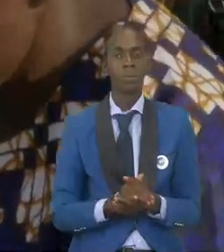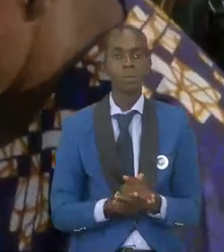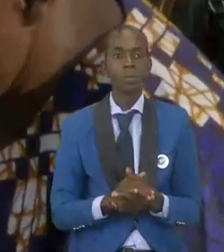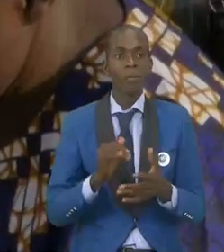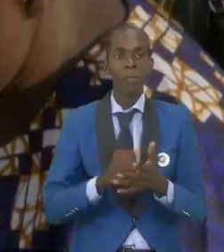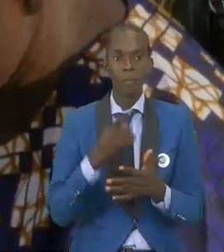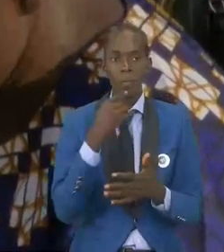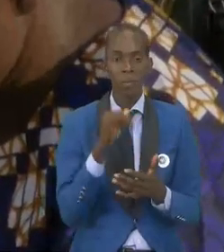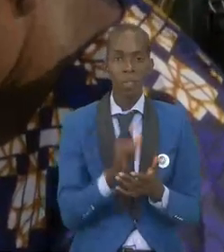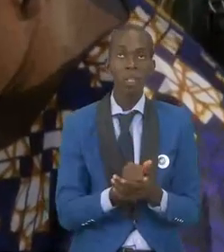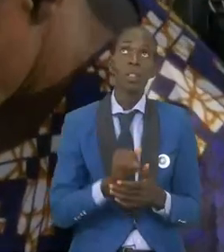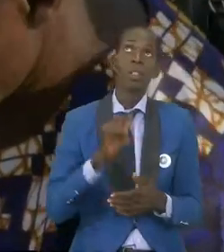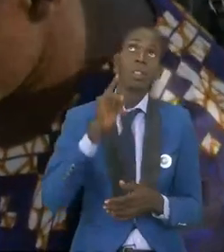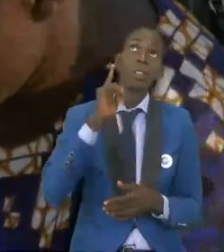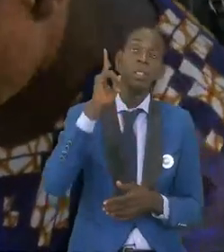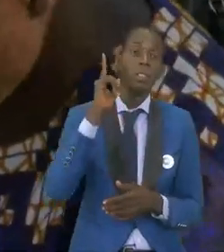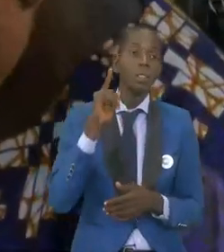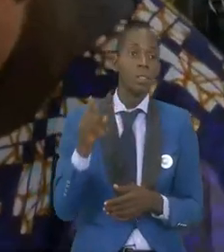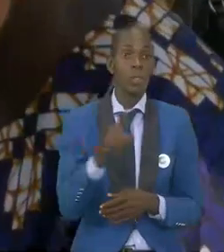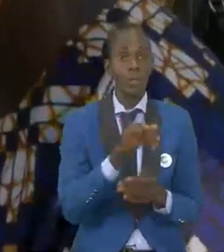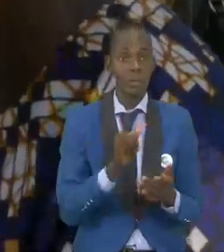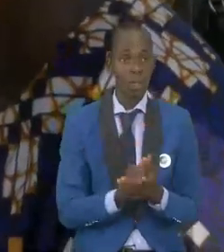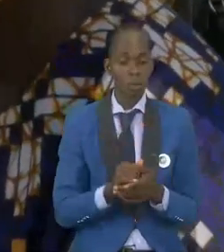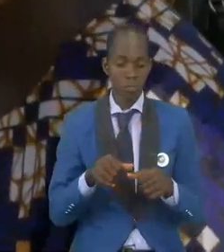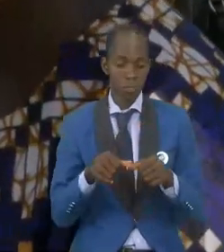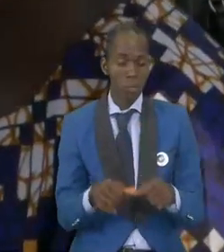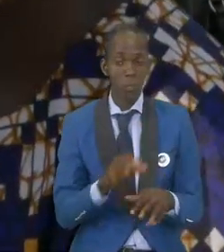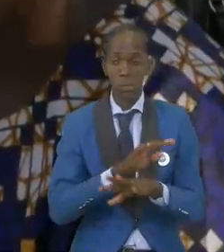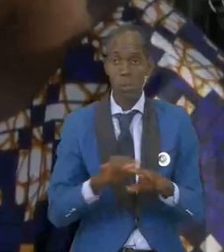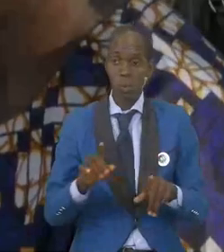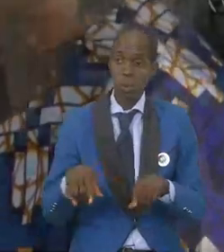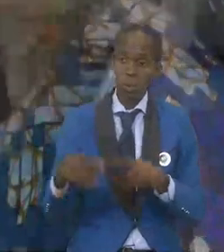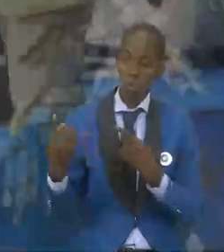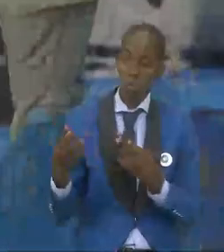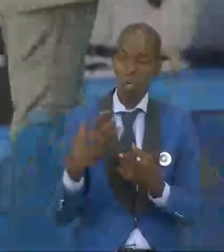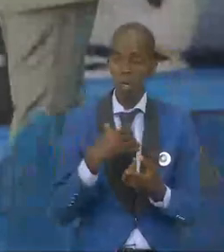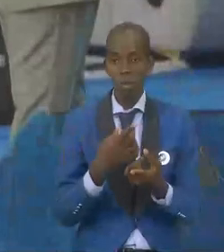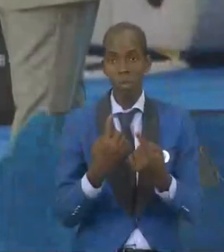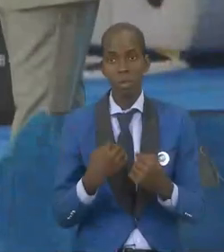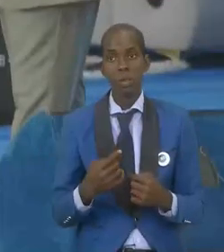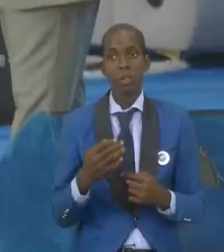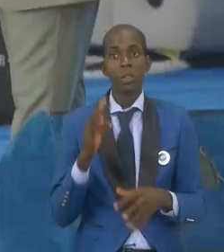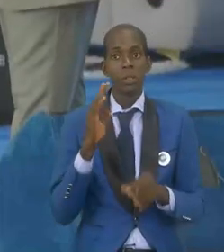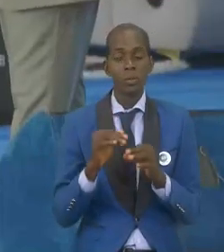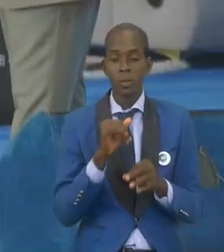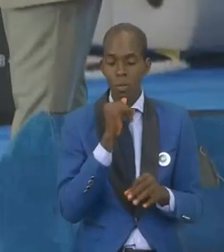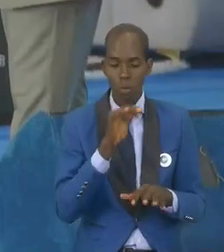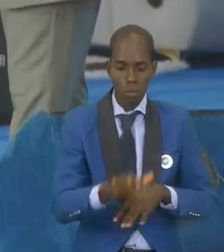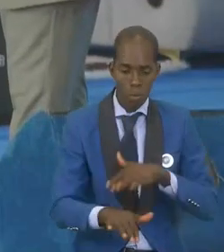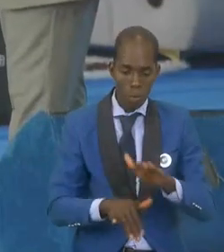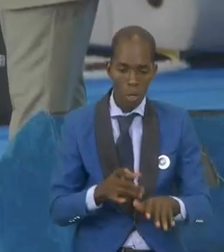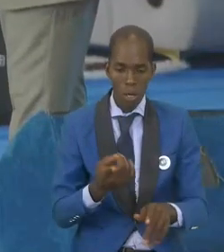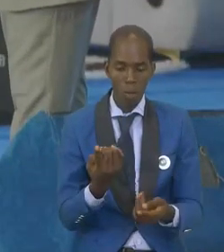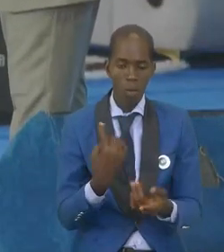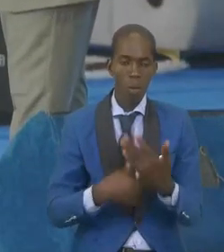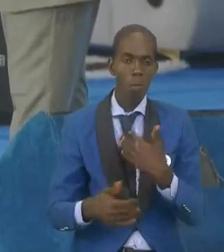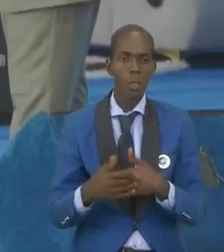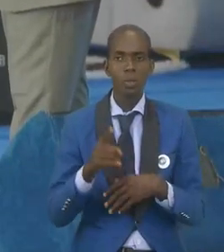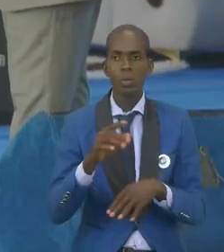91 voyons le abat du verset 1 et 10 celui qui demeure ils ne vont pas pour revenir